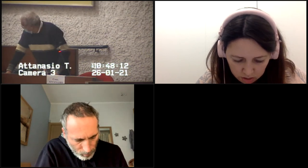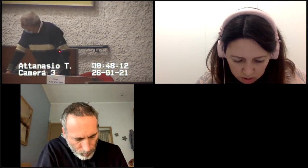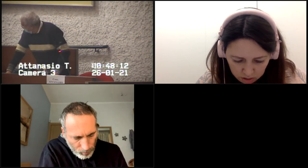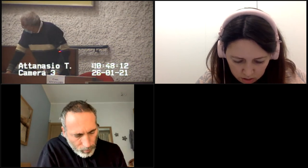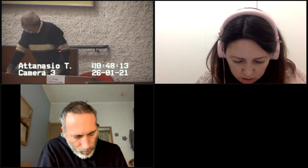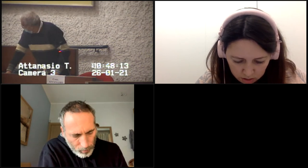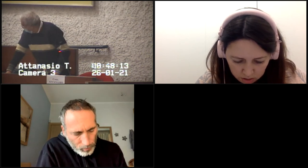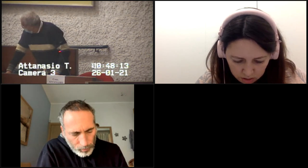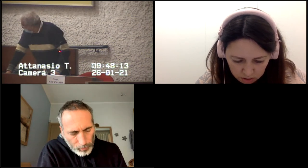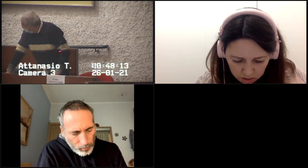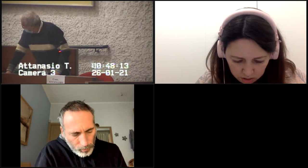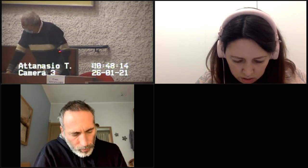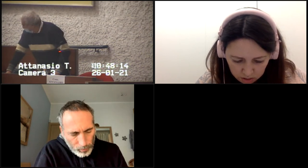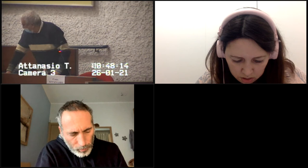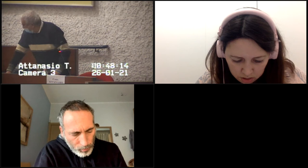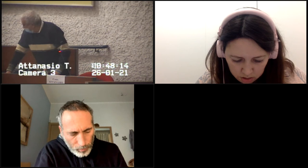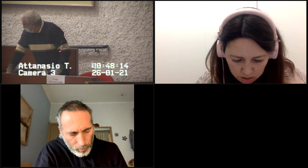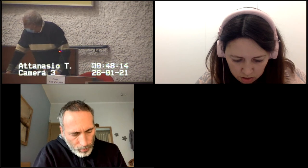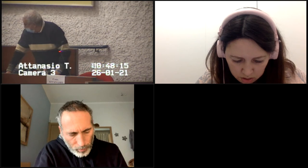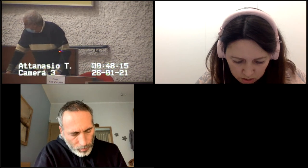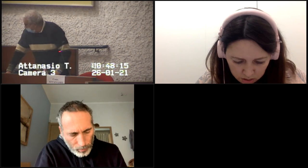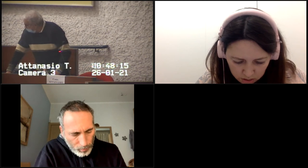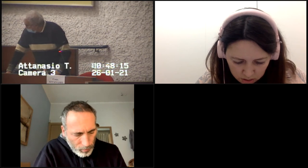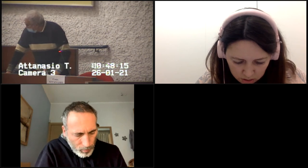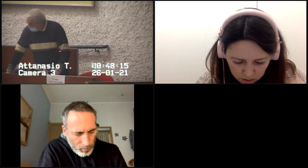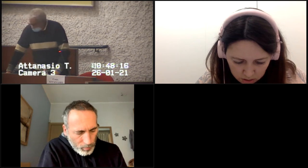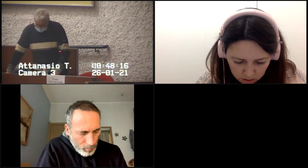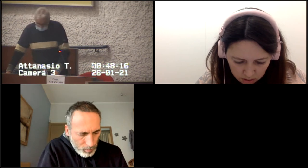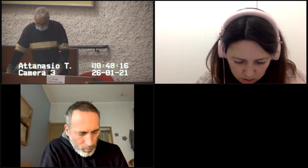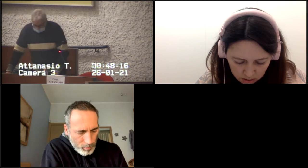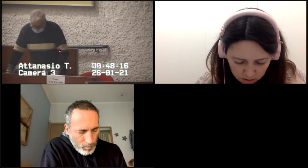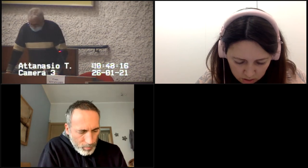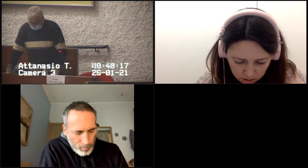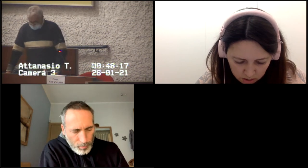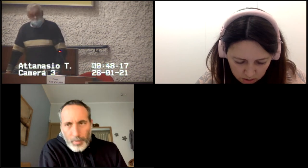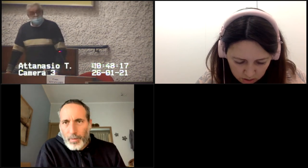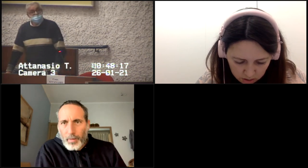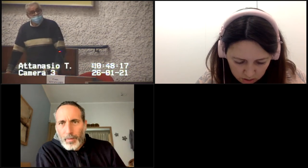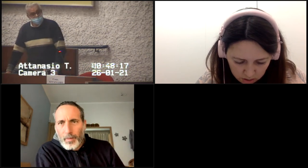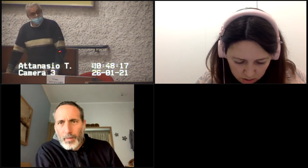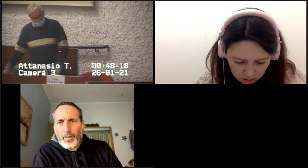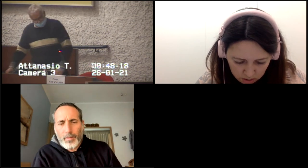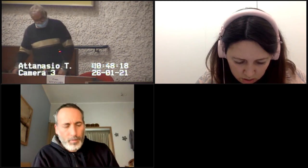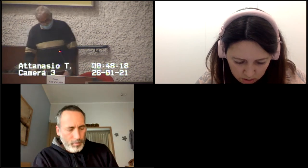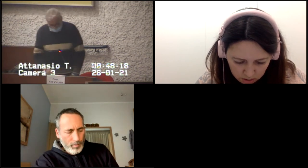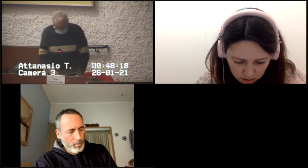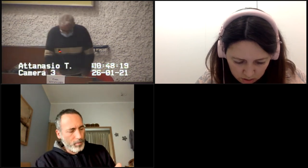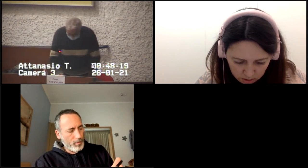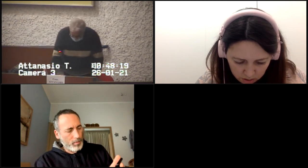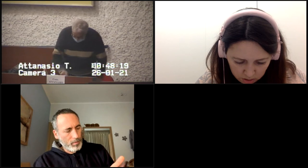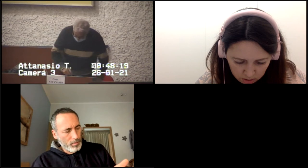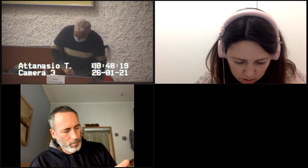Grazie consigliere Ricupero di questa mozione. Grazie.